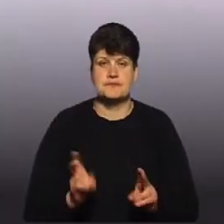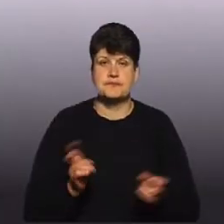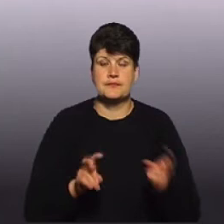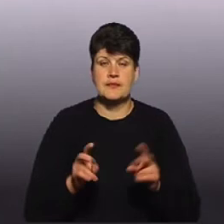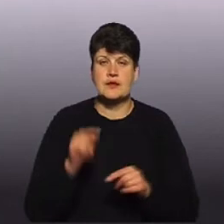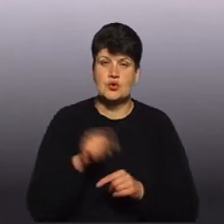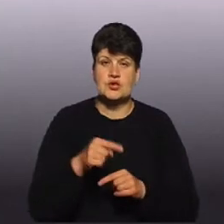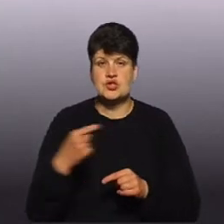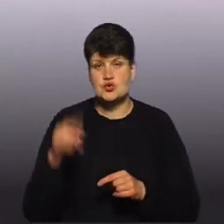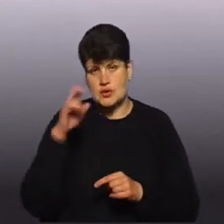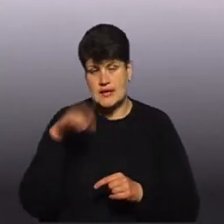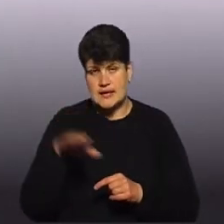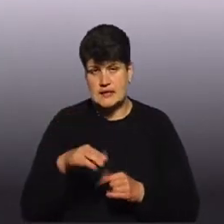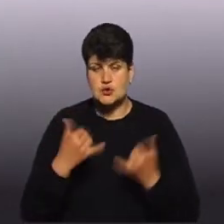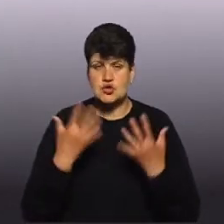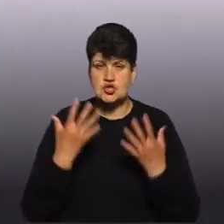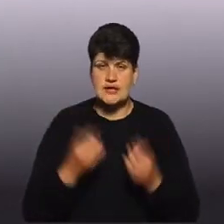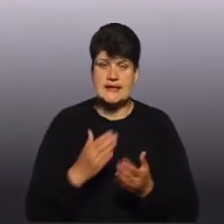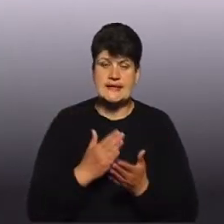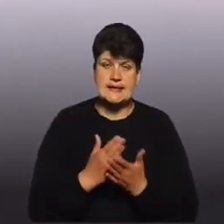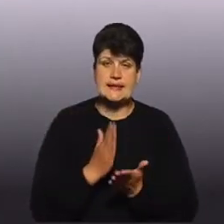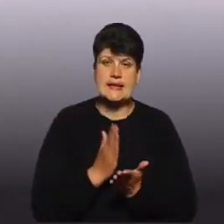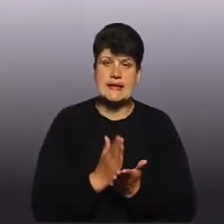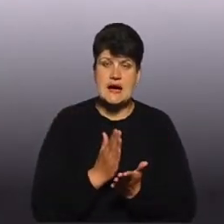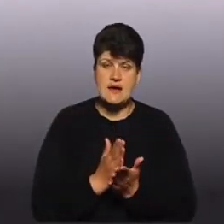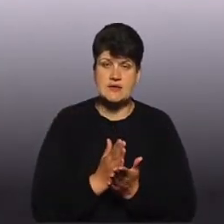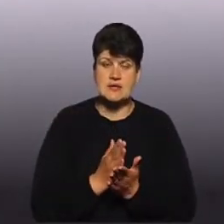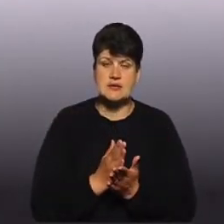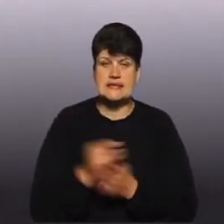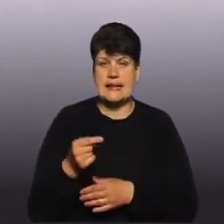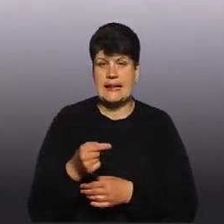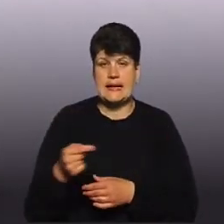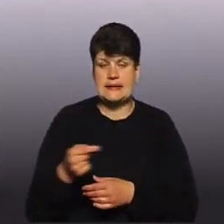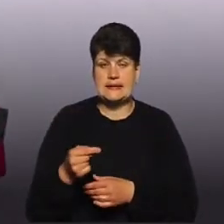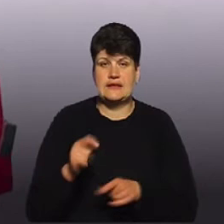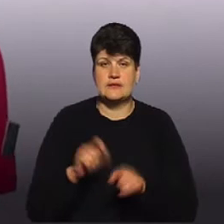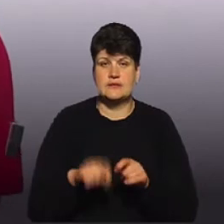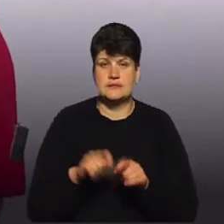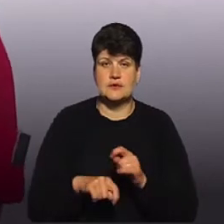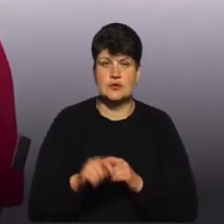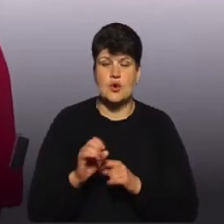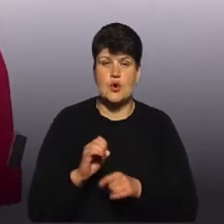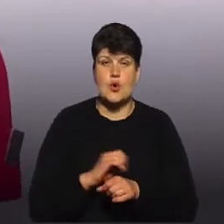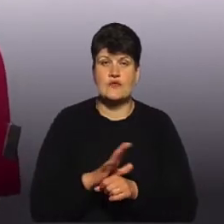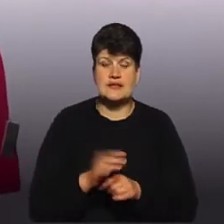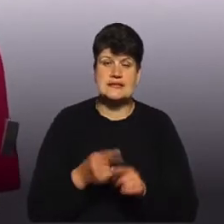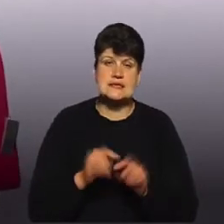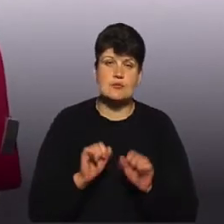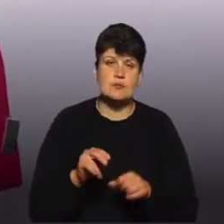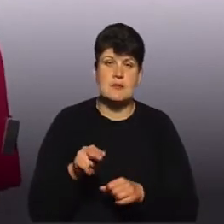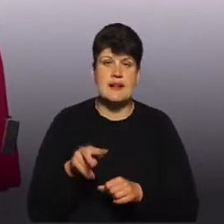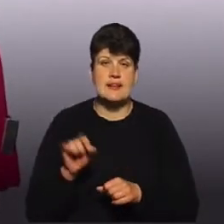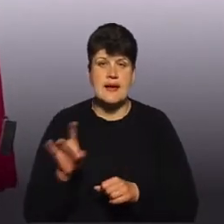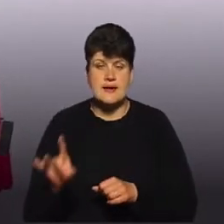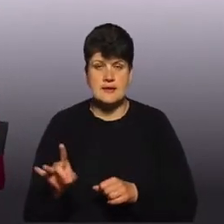на сьогоднішній день є наявність негативного тесту на ковід. Це може бути як ПЛР-тест, так і з 1 червня